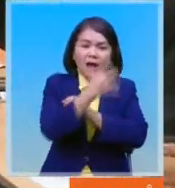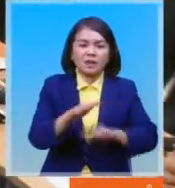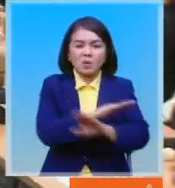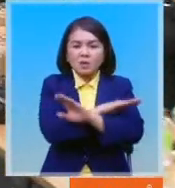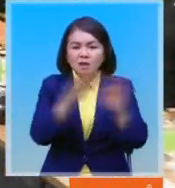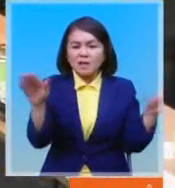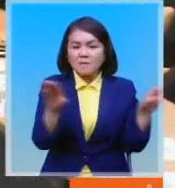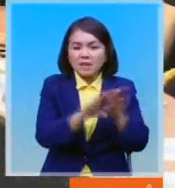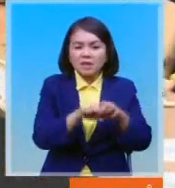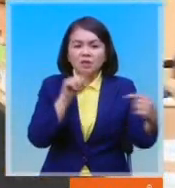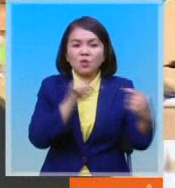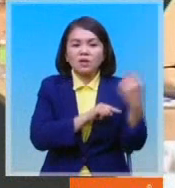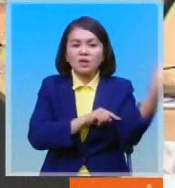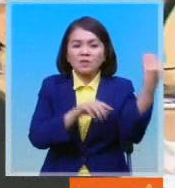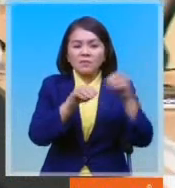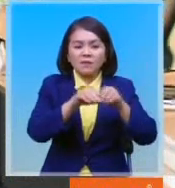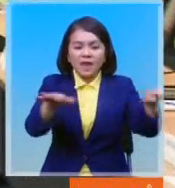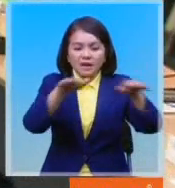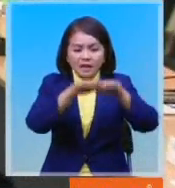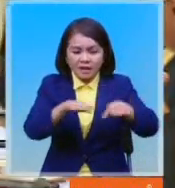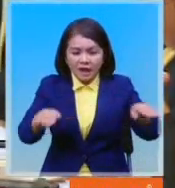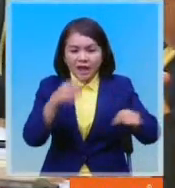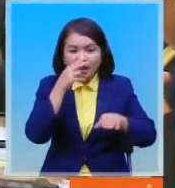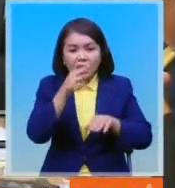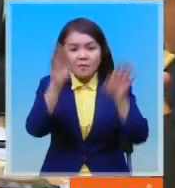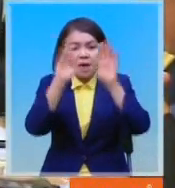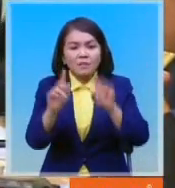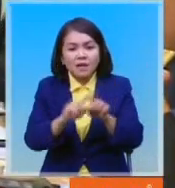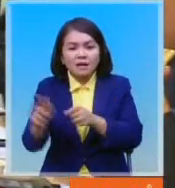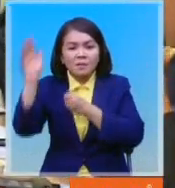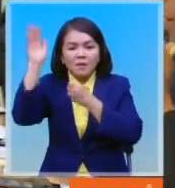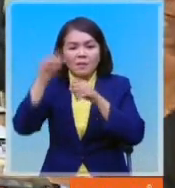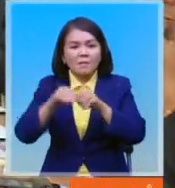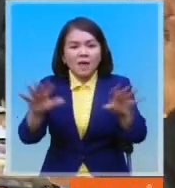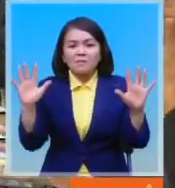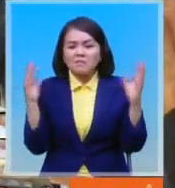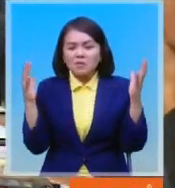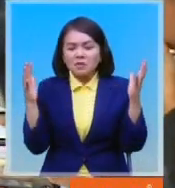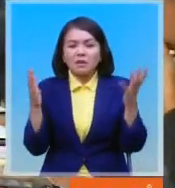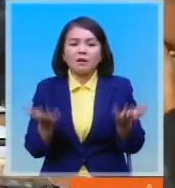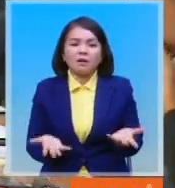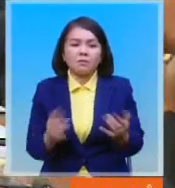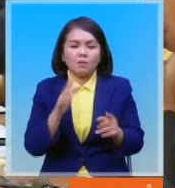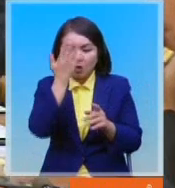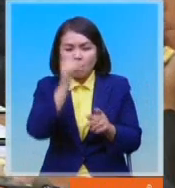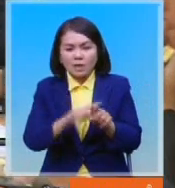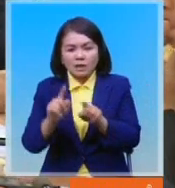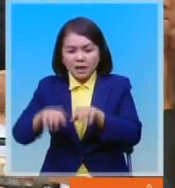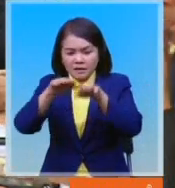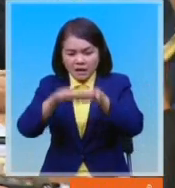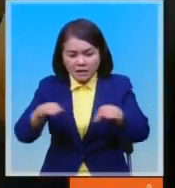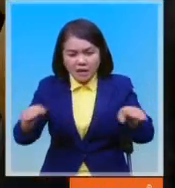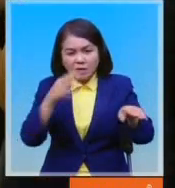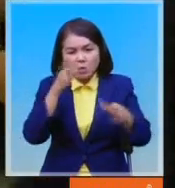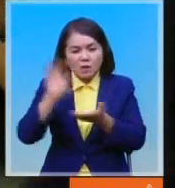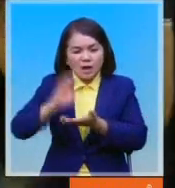ดคือช่องเด็กเพราะที่ผ่านมาเอเจนซี่ไม่ปล่อยให้เม็ดเงินโฆษณาไหลเข้ามาในช่องเหล่านี้เนื่องจากจำนวนผู้ชมไม่คุ้มค่าการลง